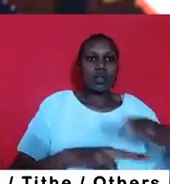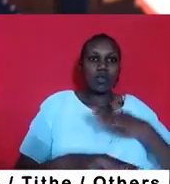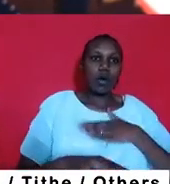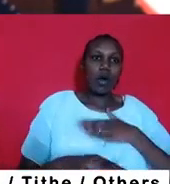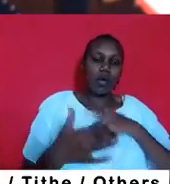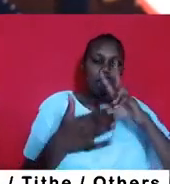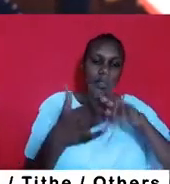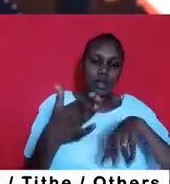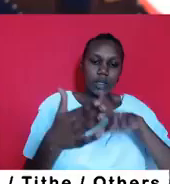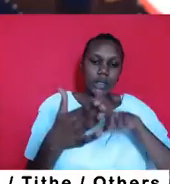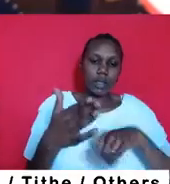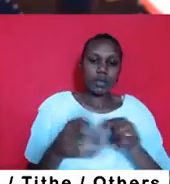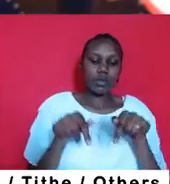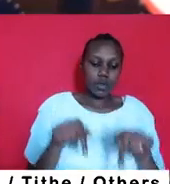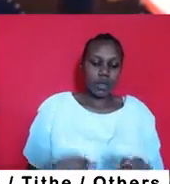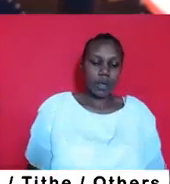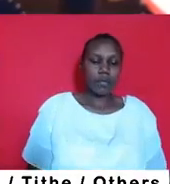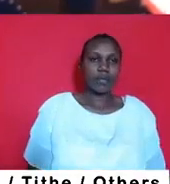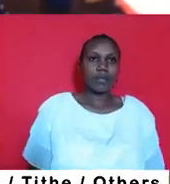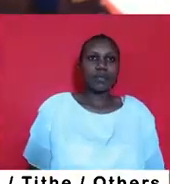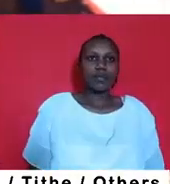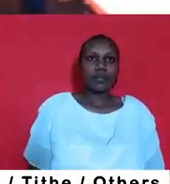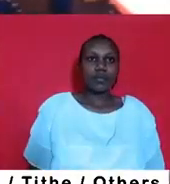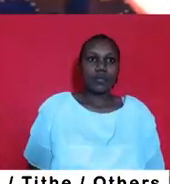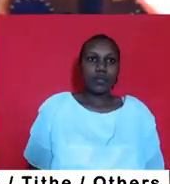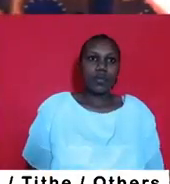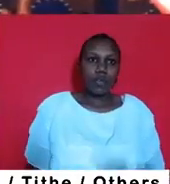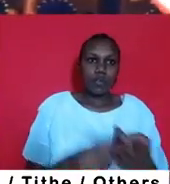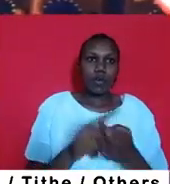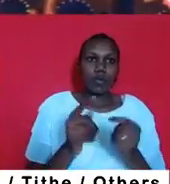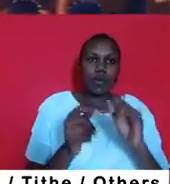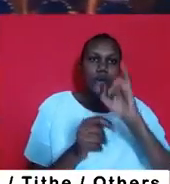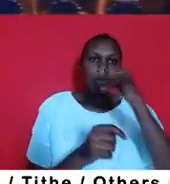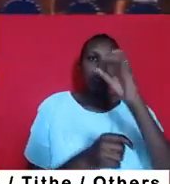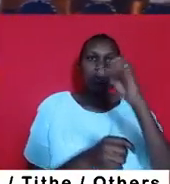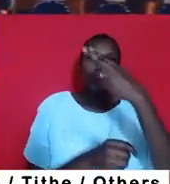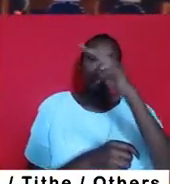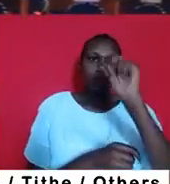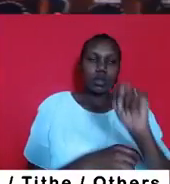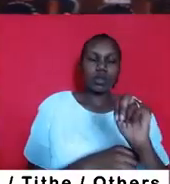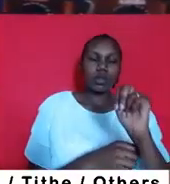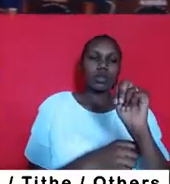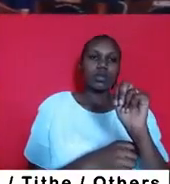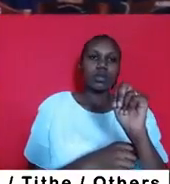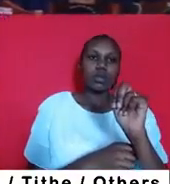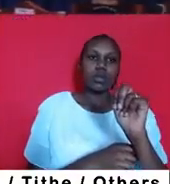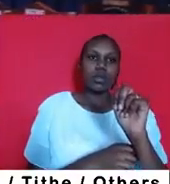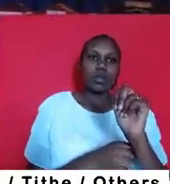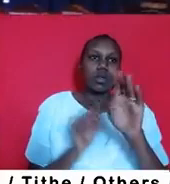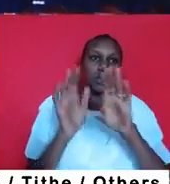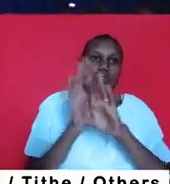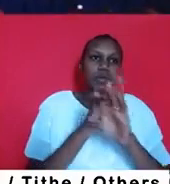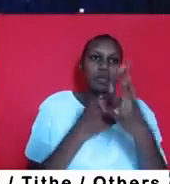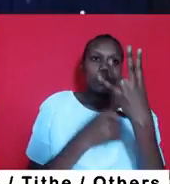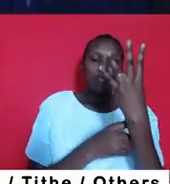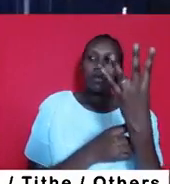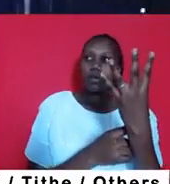tupate somo ambalo tuongoza kutoka Injili ya Yohana Mtakatifu sura ya